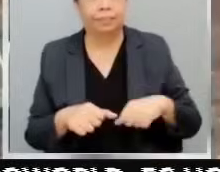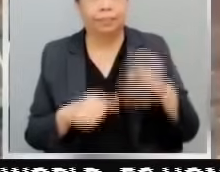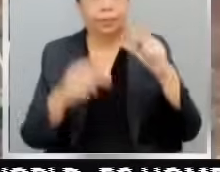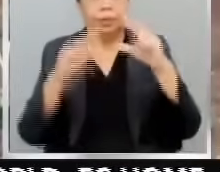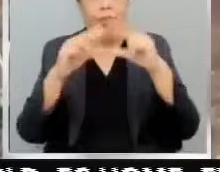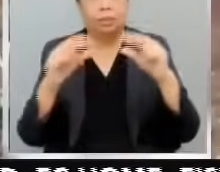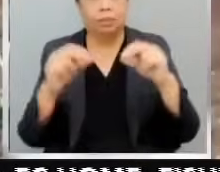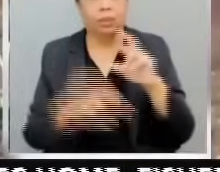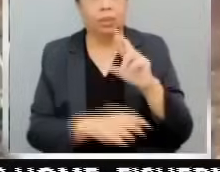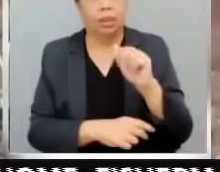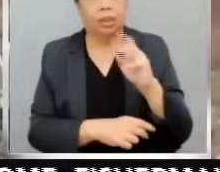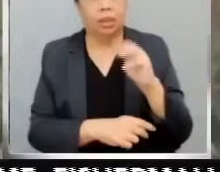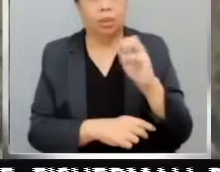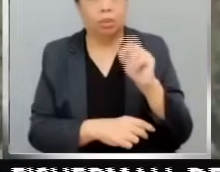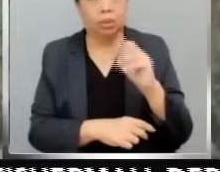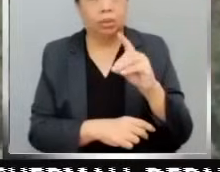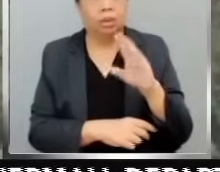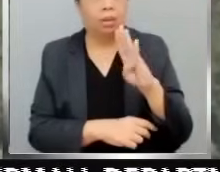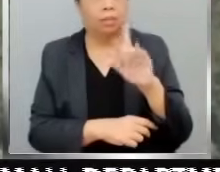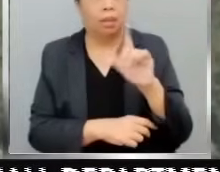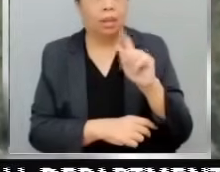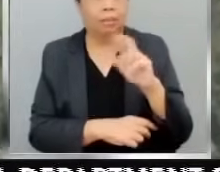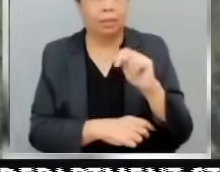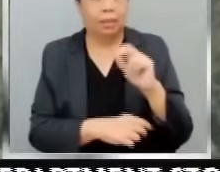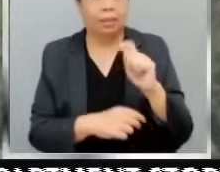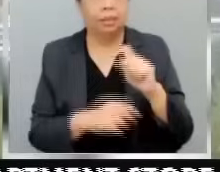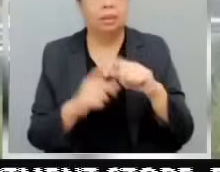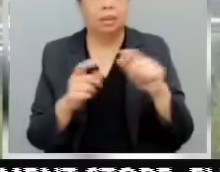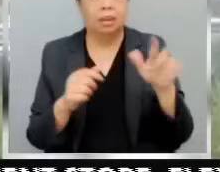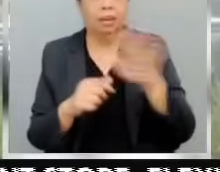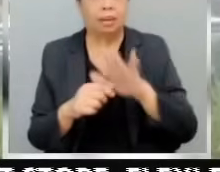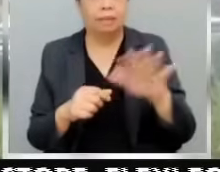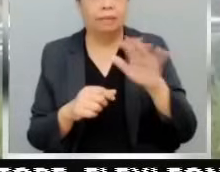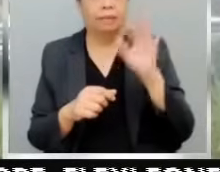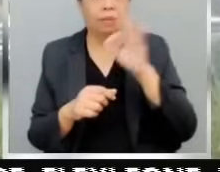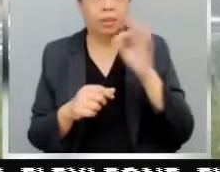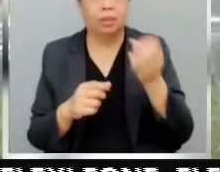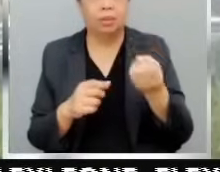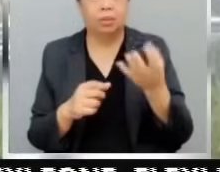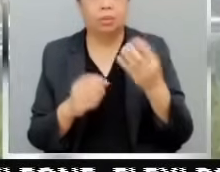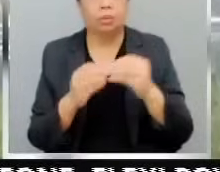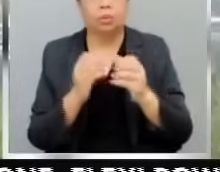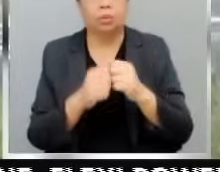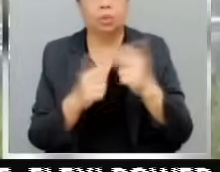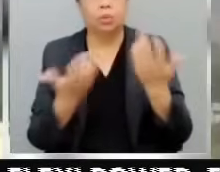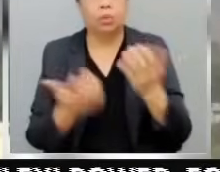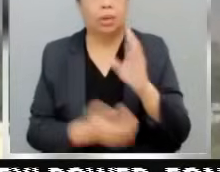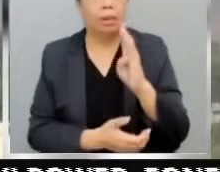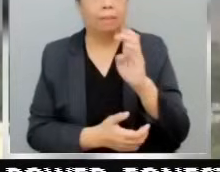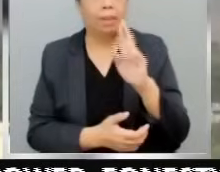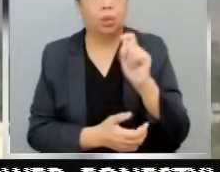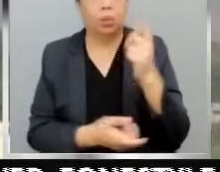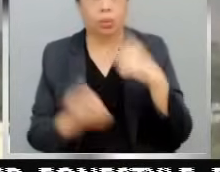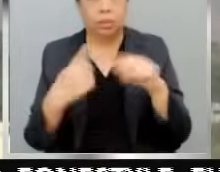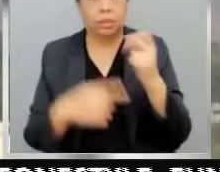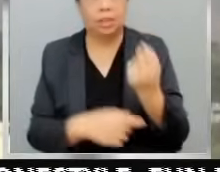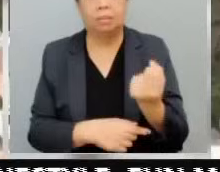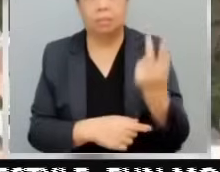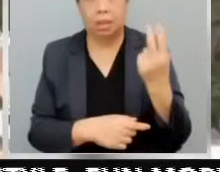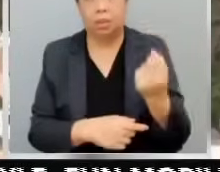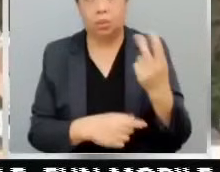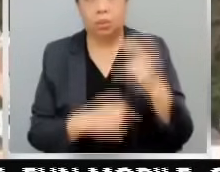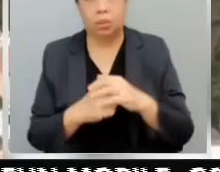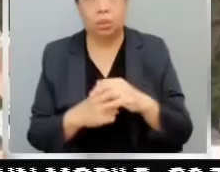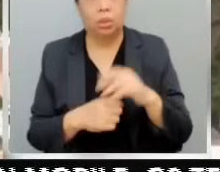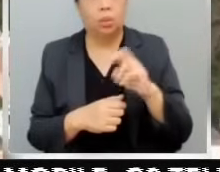nasa 17,500 ang bilang ng mga Pinoy doon. Karamihan nasa Beirut at hilagang bahagi ng bansa. Nasa 122 na Pilipino